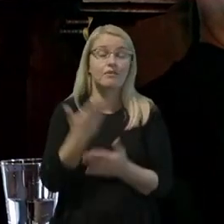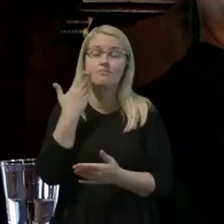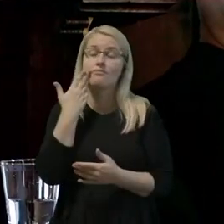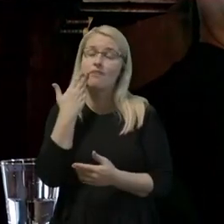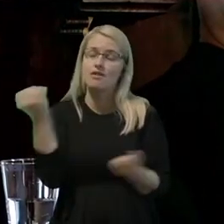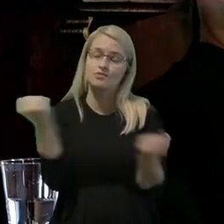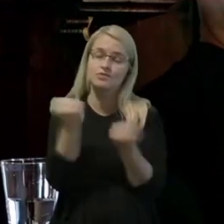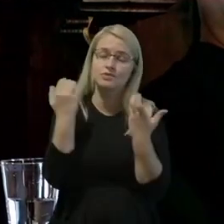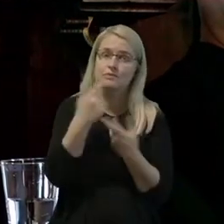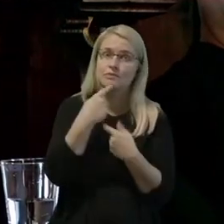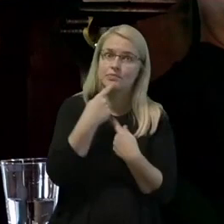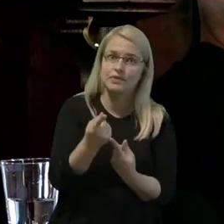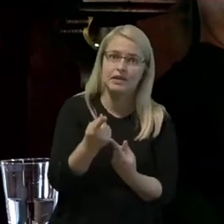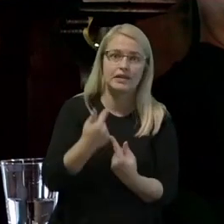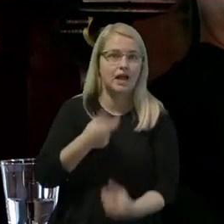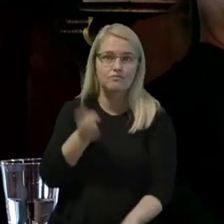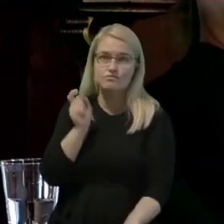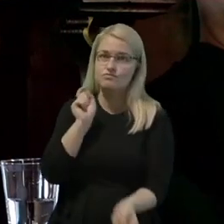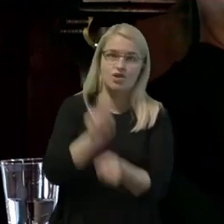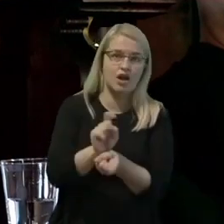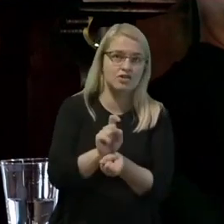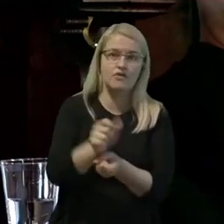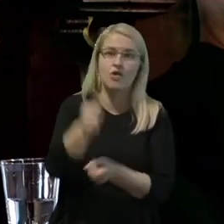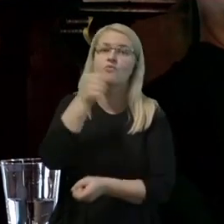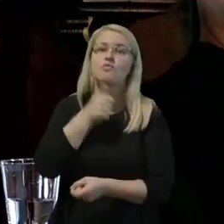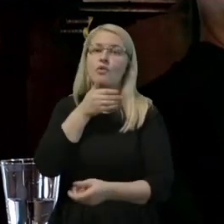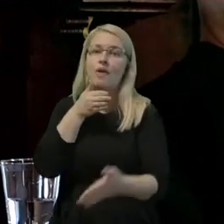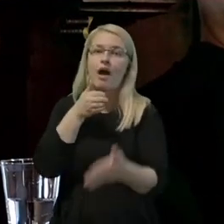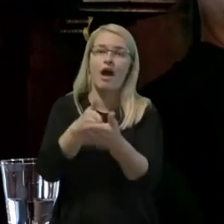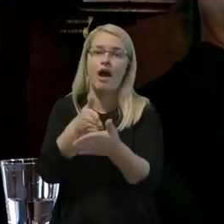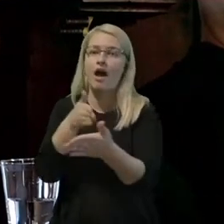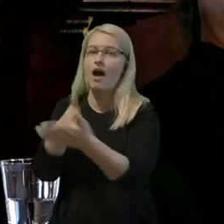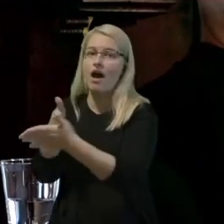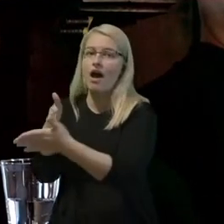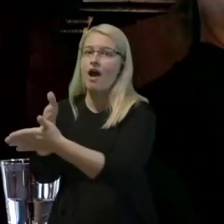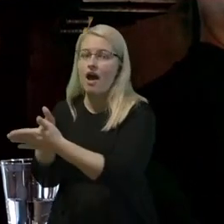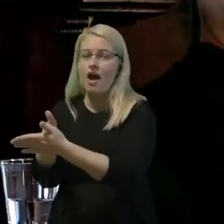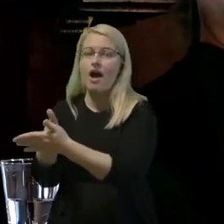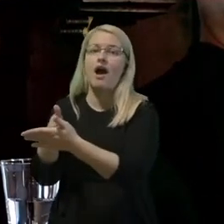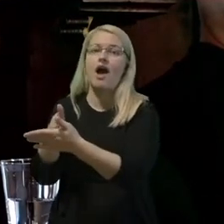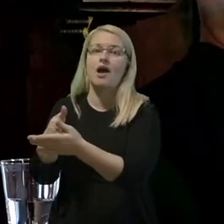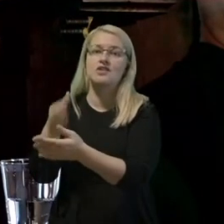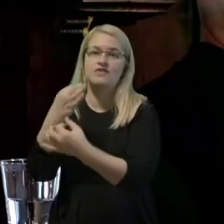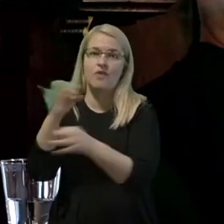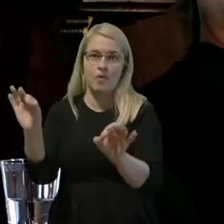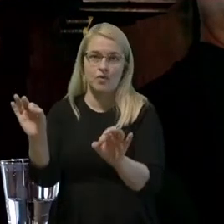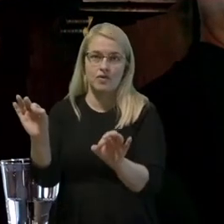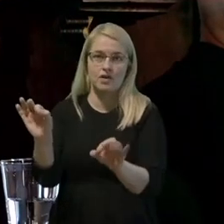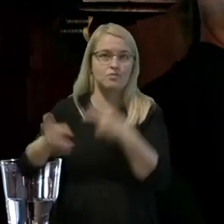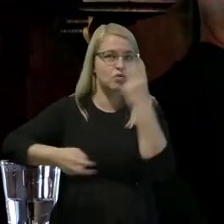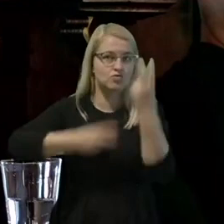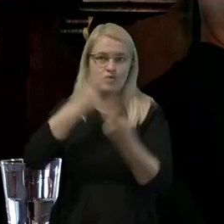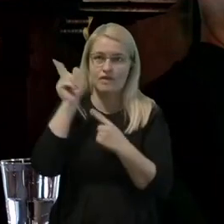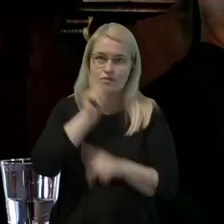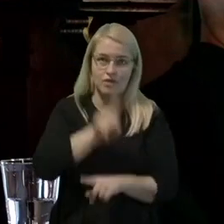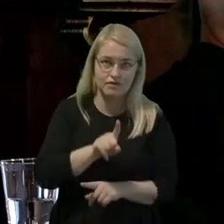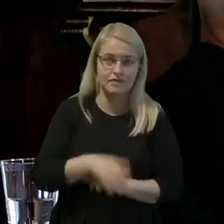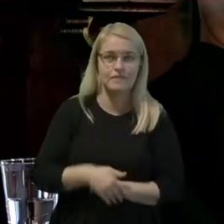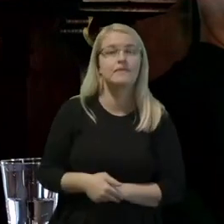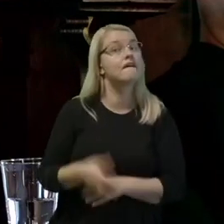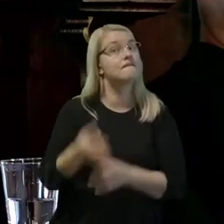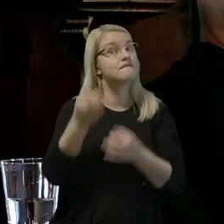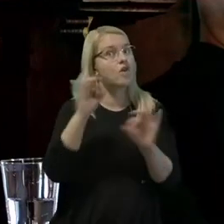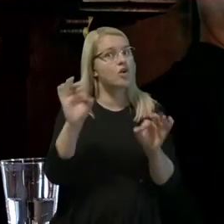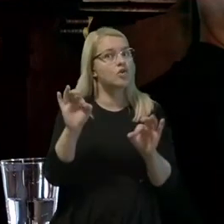podkreślić, że sprzeciwiam się próbom ograniczenia zagwarantowanej konstytucją swobody w poszukiwaniu prawdy,